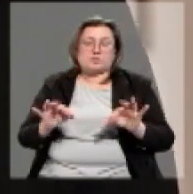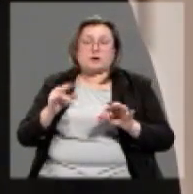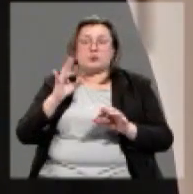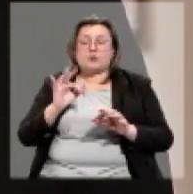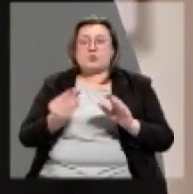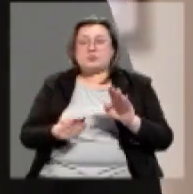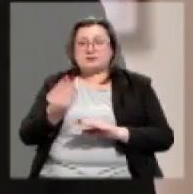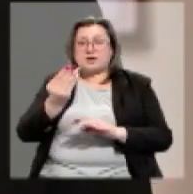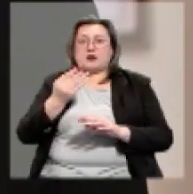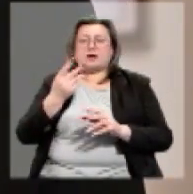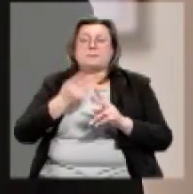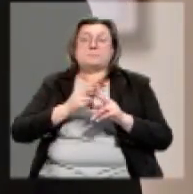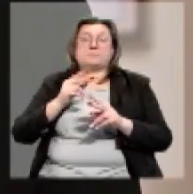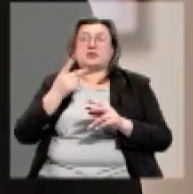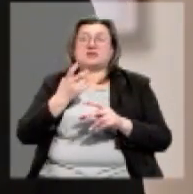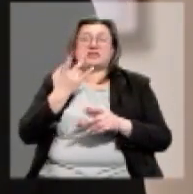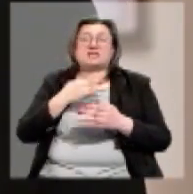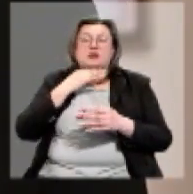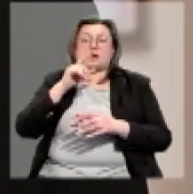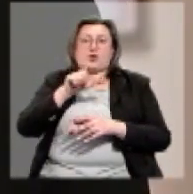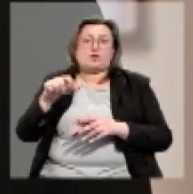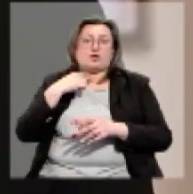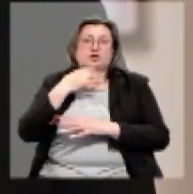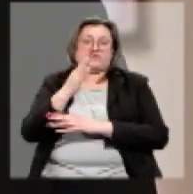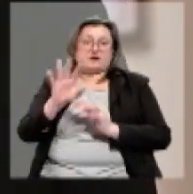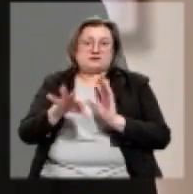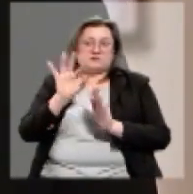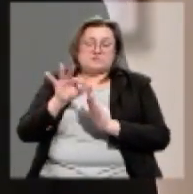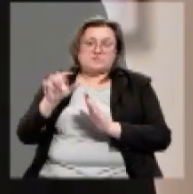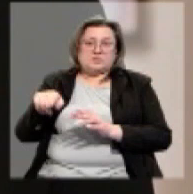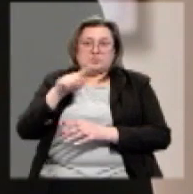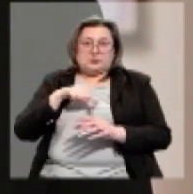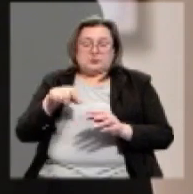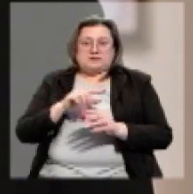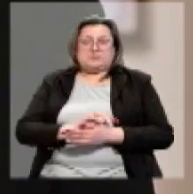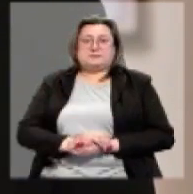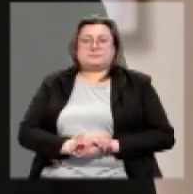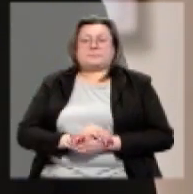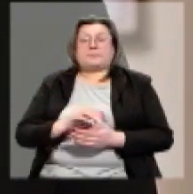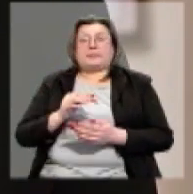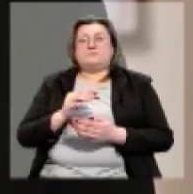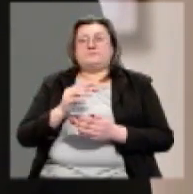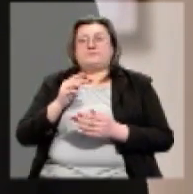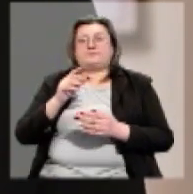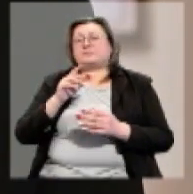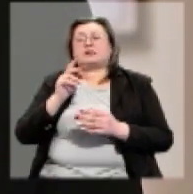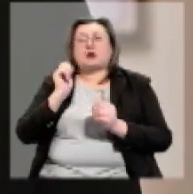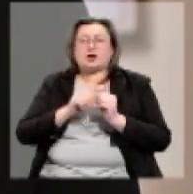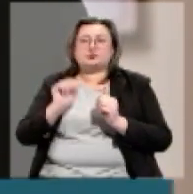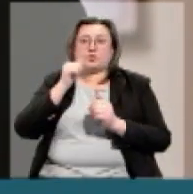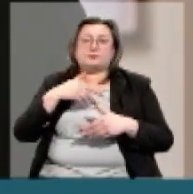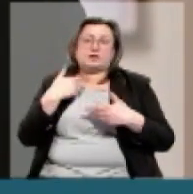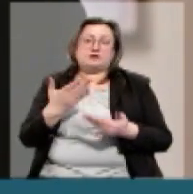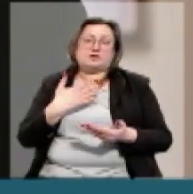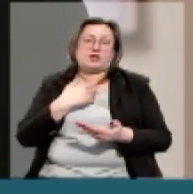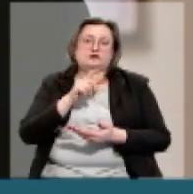данные. Жоба жақсы құрылып, сарапшылық кеңесте мақұлданады. Алайда, дауыс беру сәтінде пайыздық мөлшер жеткіліксіз болып